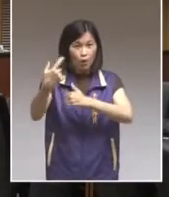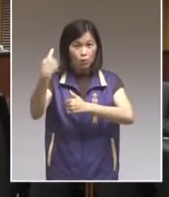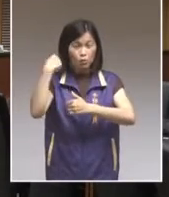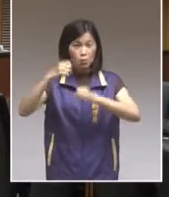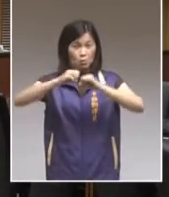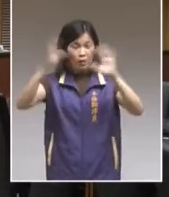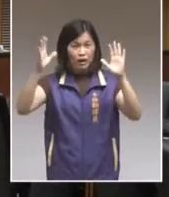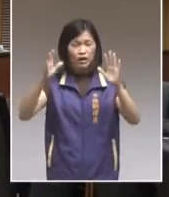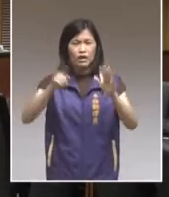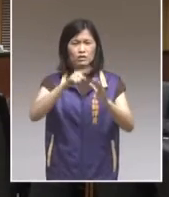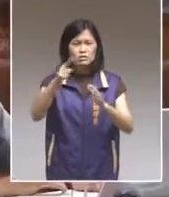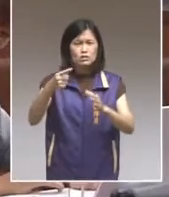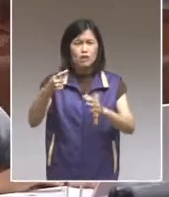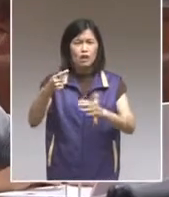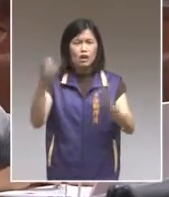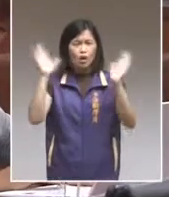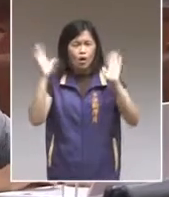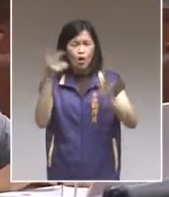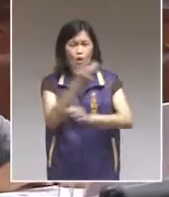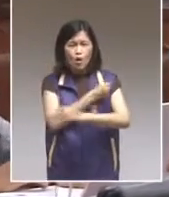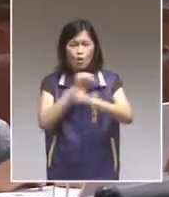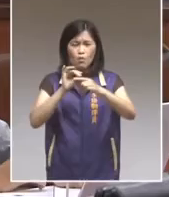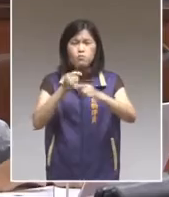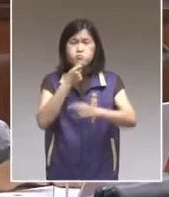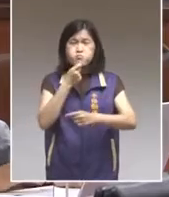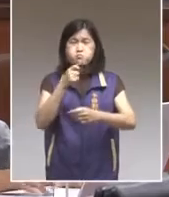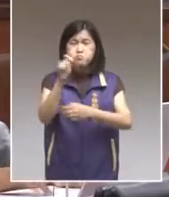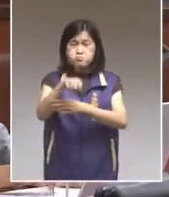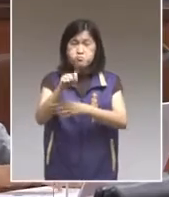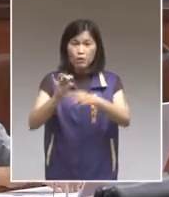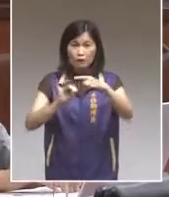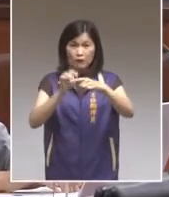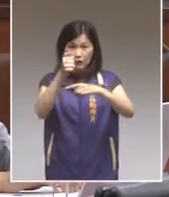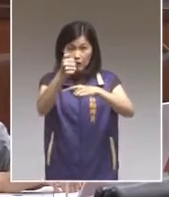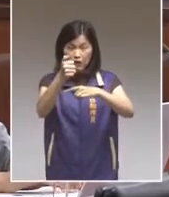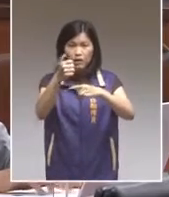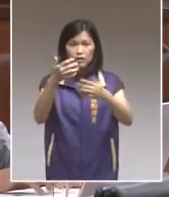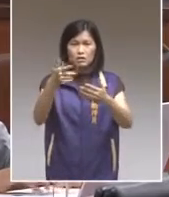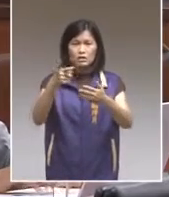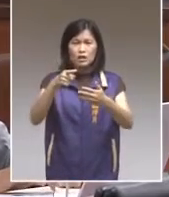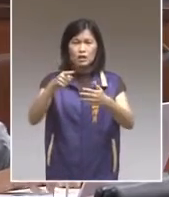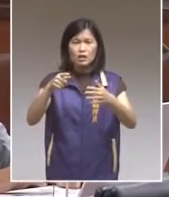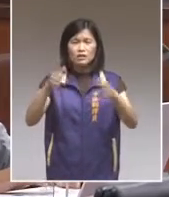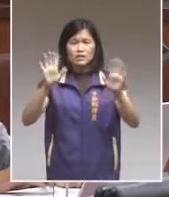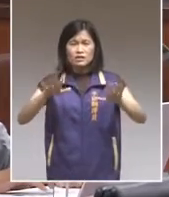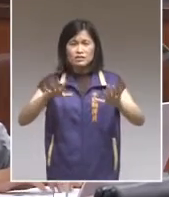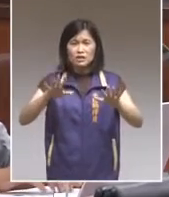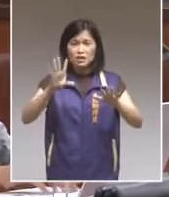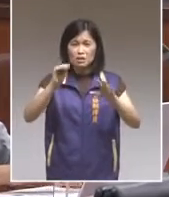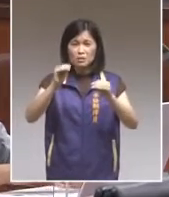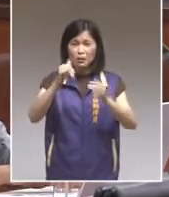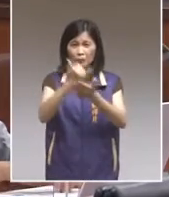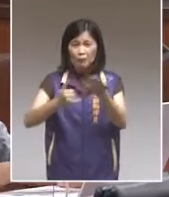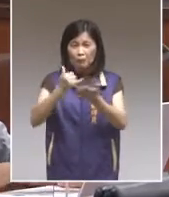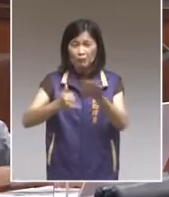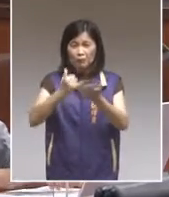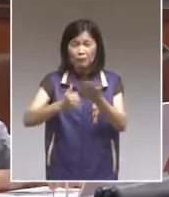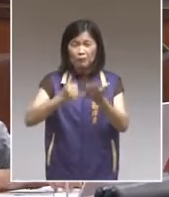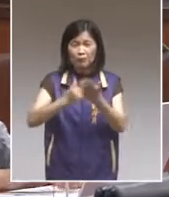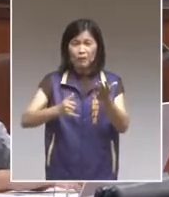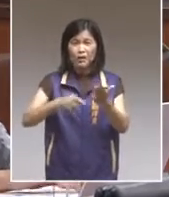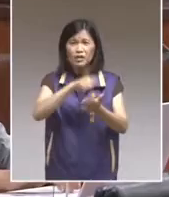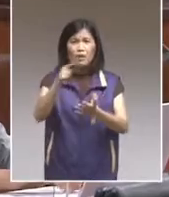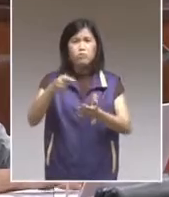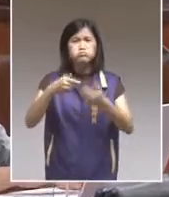儿童疫苗的接种意愿是50%，那请问一下高雄这边有没有出现抽单潮？那大部分不愿意接种的原因